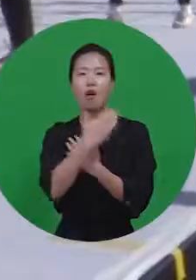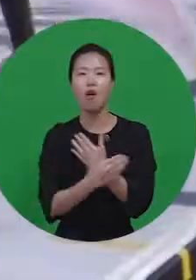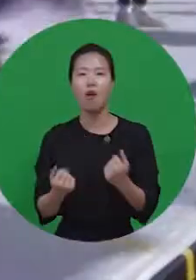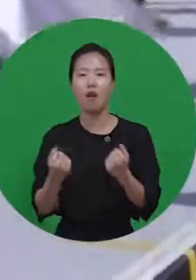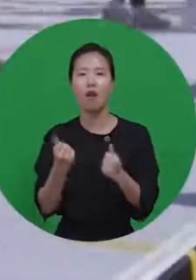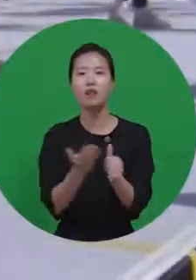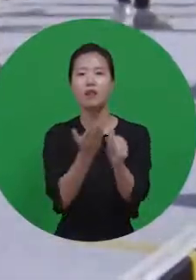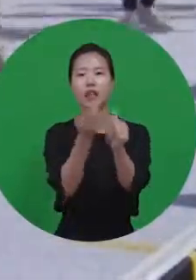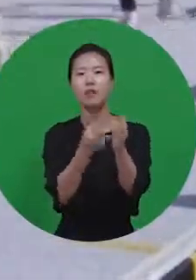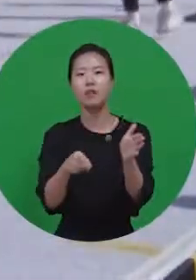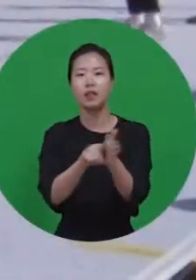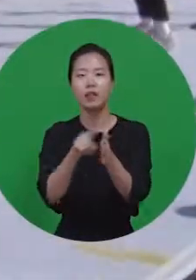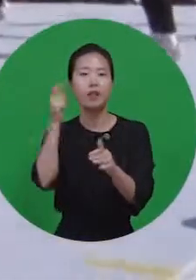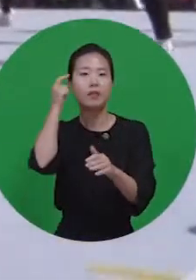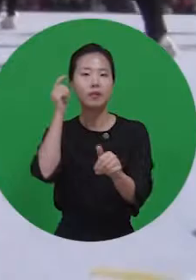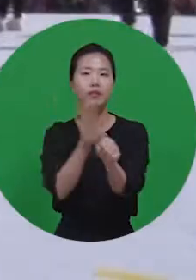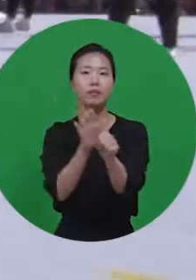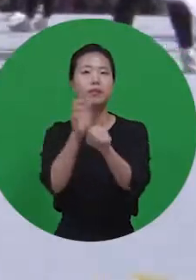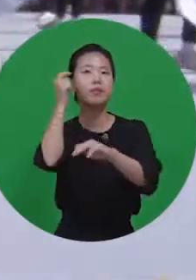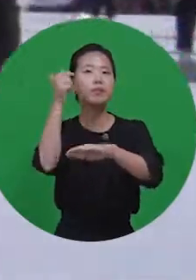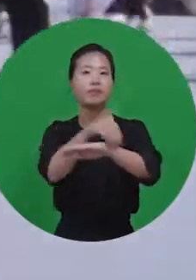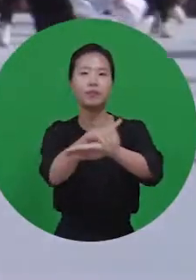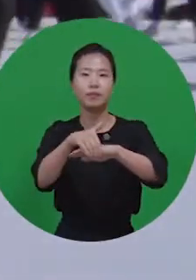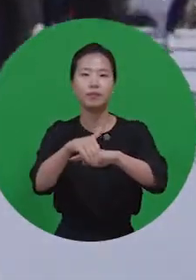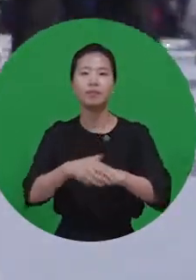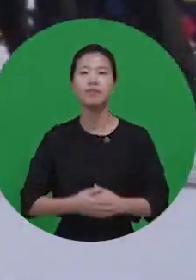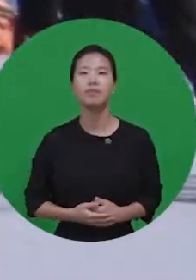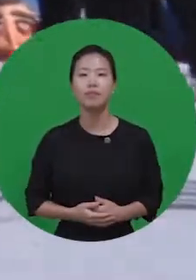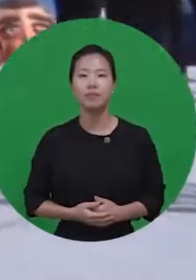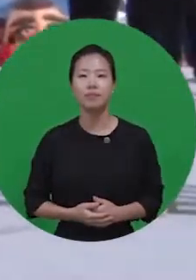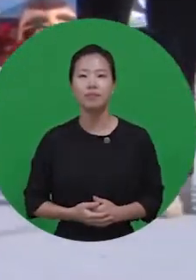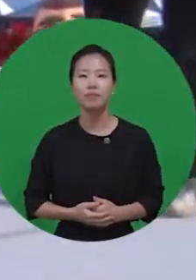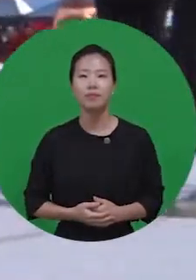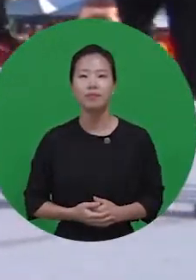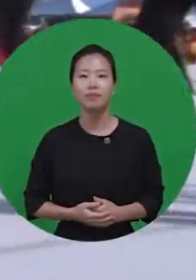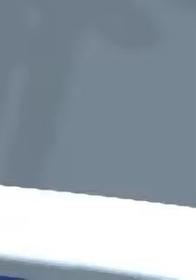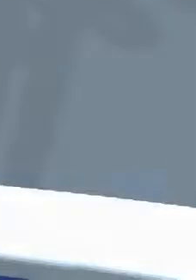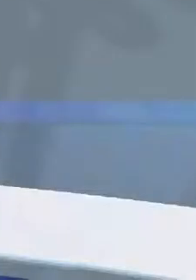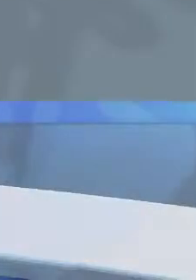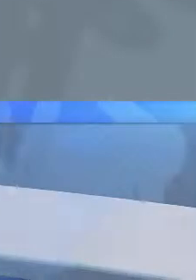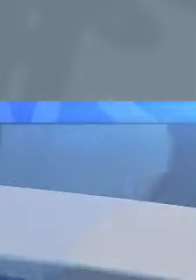건강한 성장을 위해 지원을 아끼지 않을 것입니다.